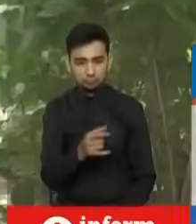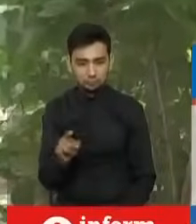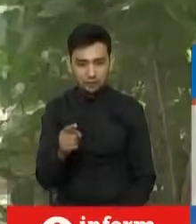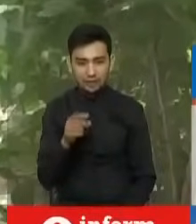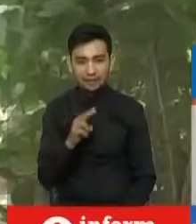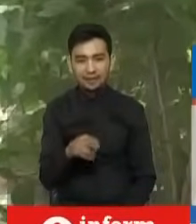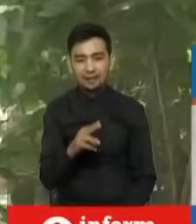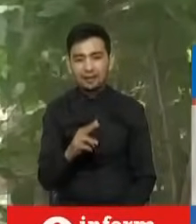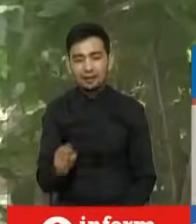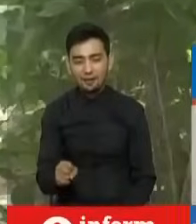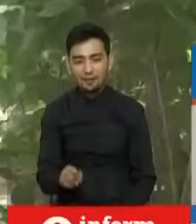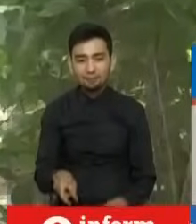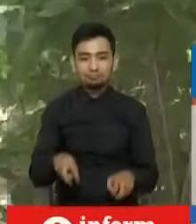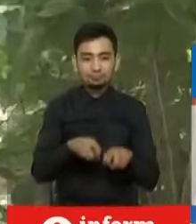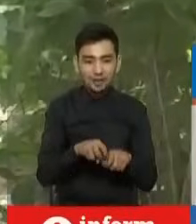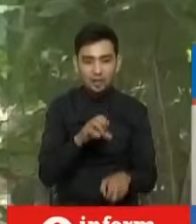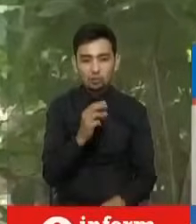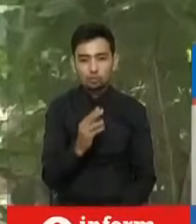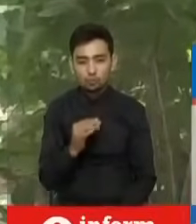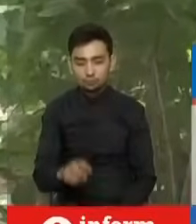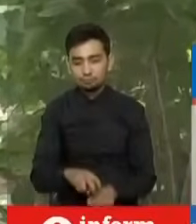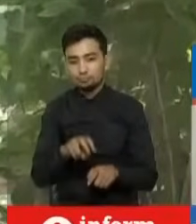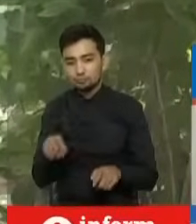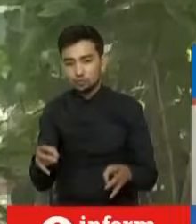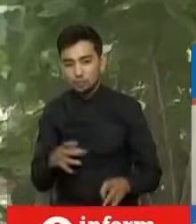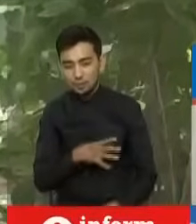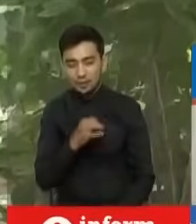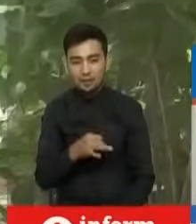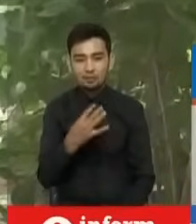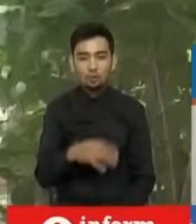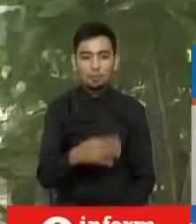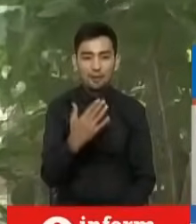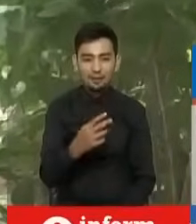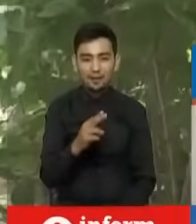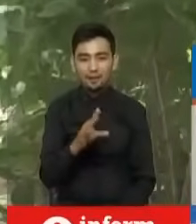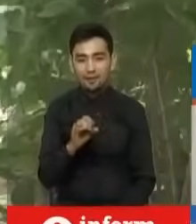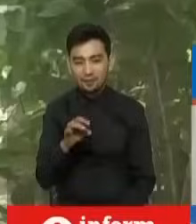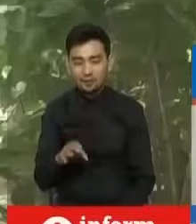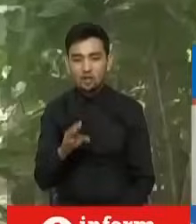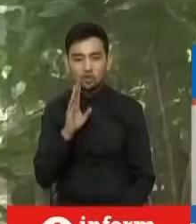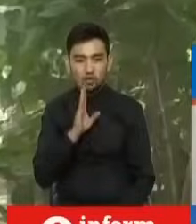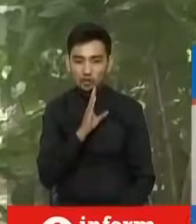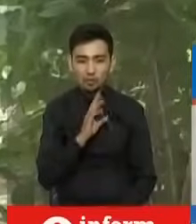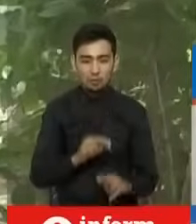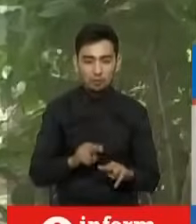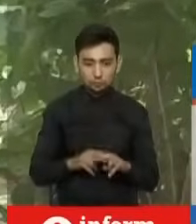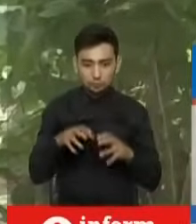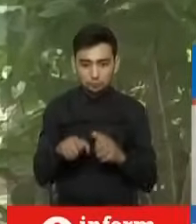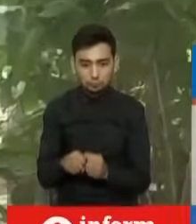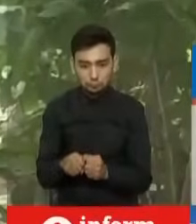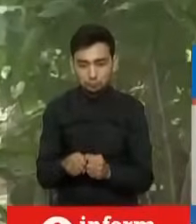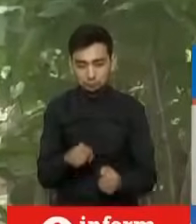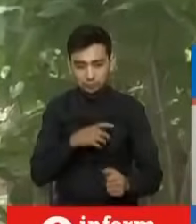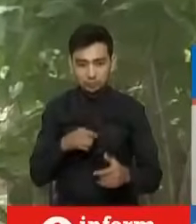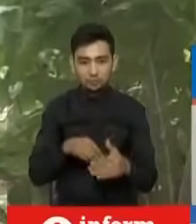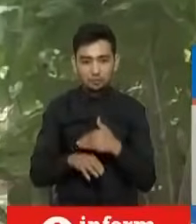ДК, должны были выйти на ЦУМе. В конечном итоге они вышли на 45-м квартале, и только потому, что женщина оказалась неравнодушна рядом, спасибо ей,